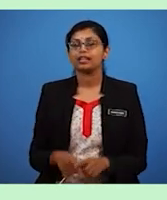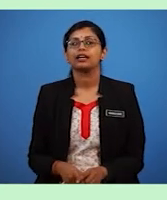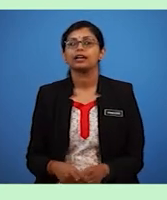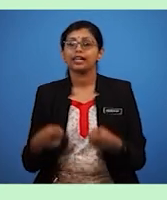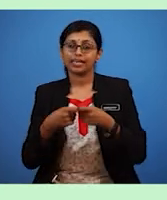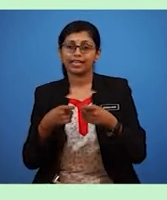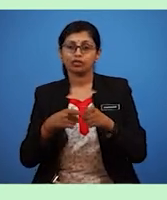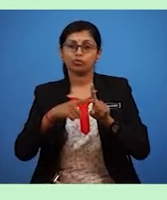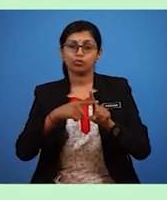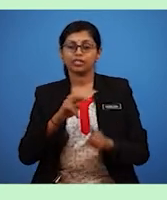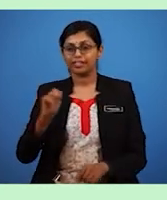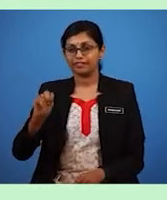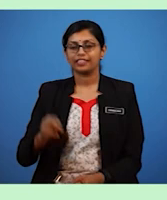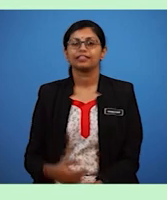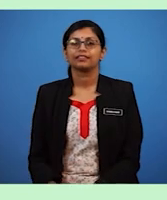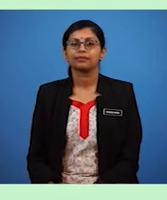keelektropositifannya.